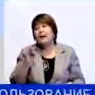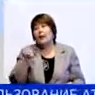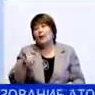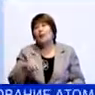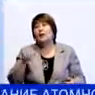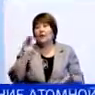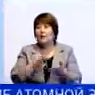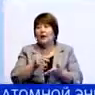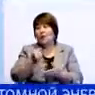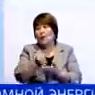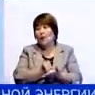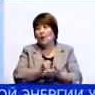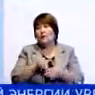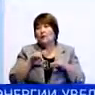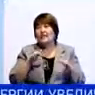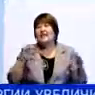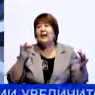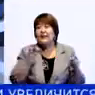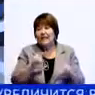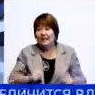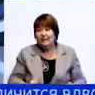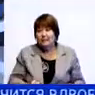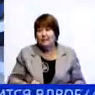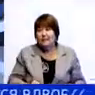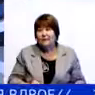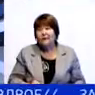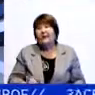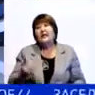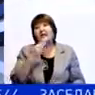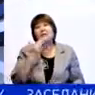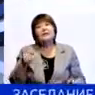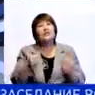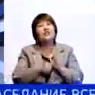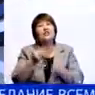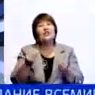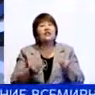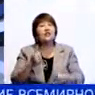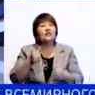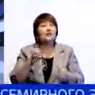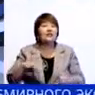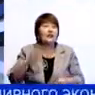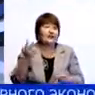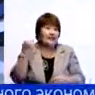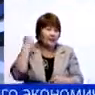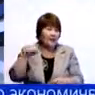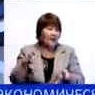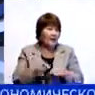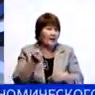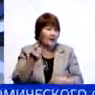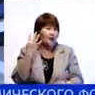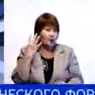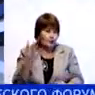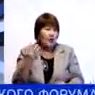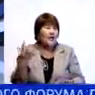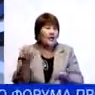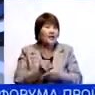подписано чтобы укрепить линию нападения из последних шести игр чемпионата страны надо победить как минимум в 4